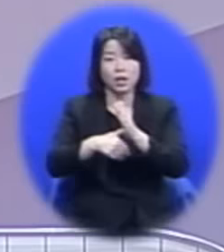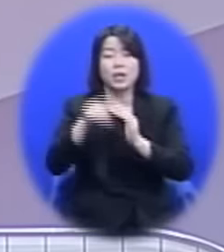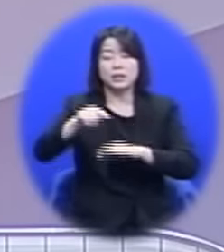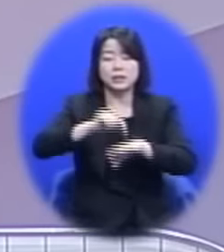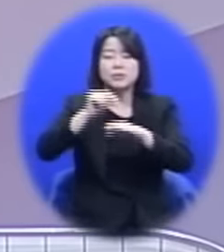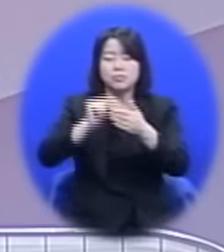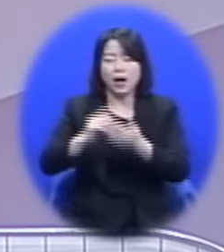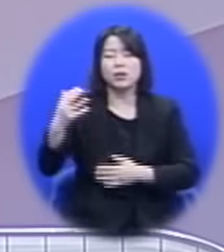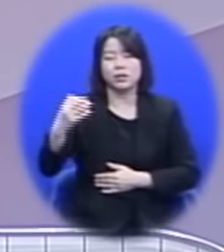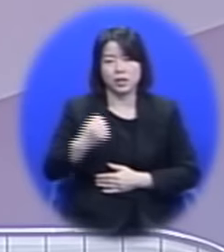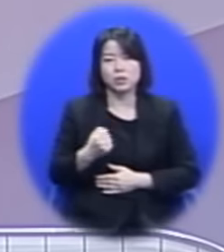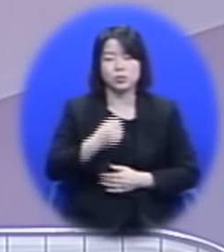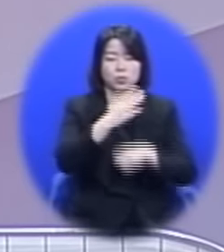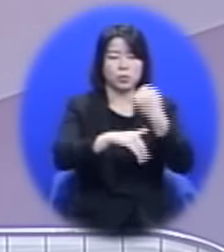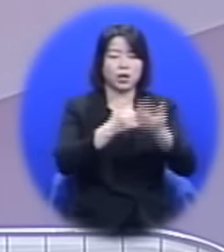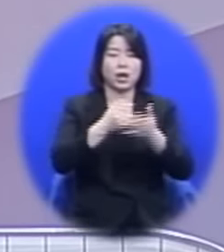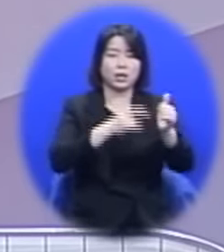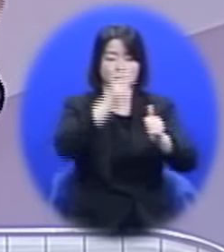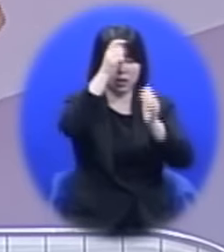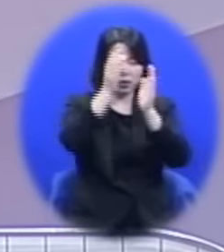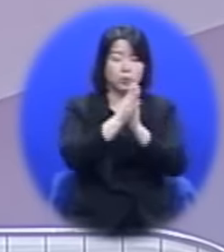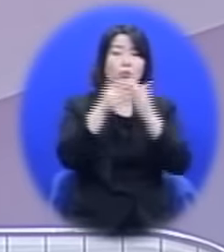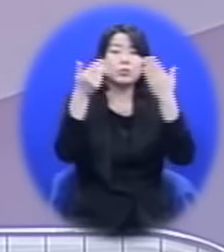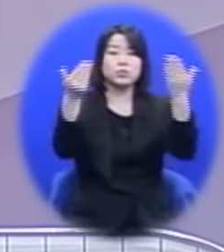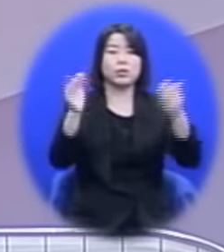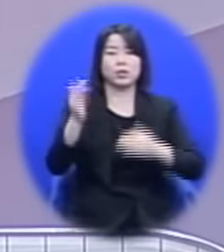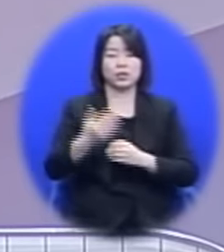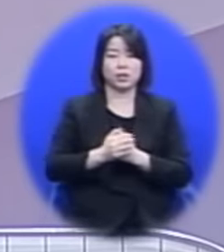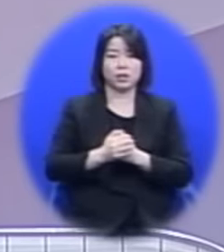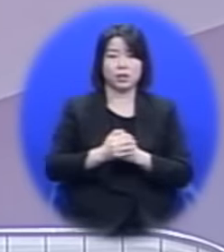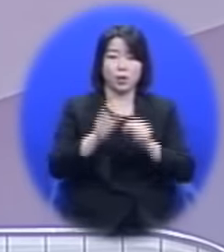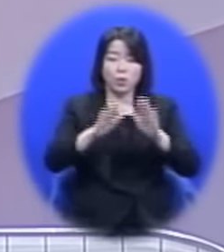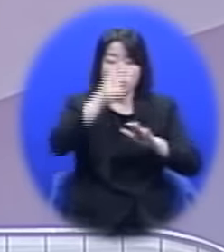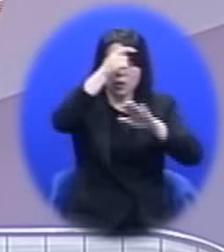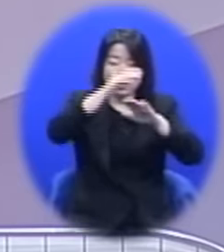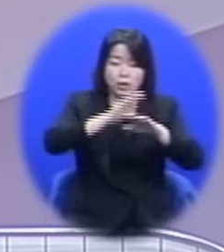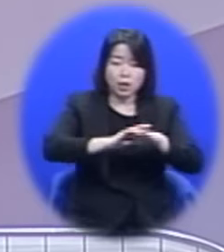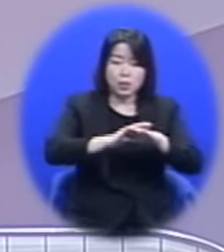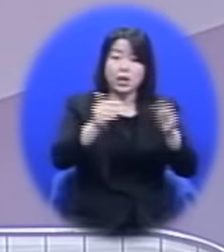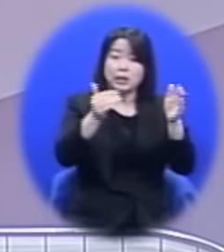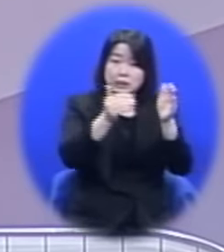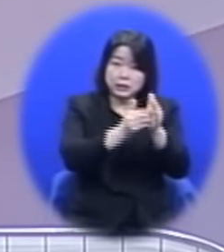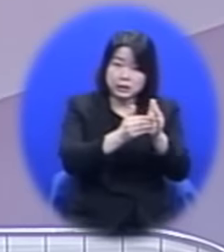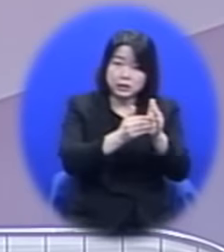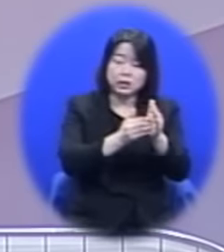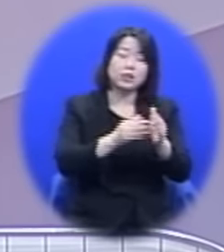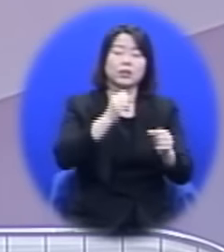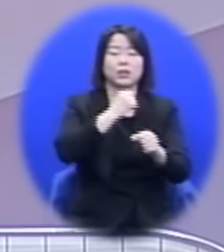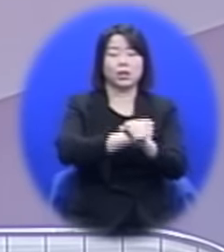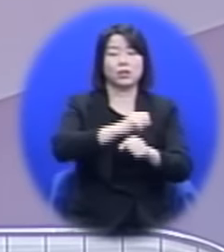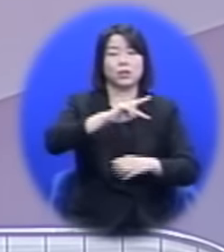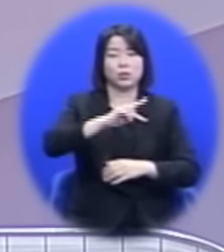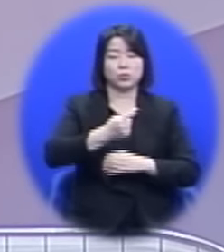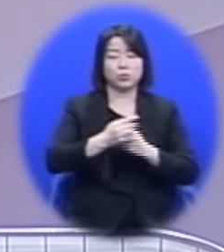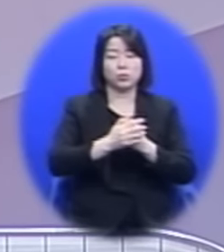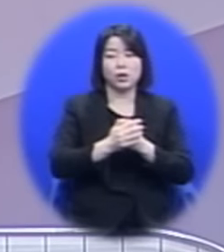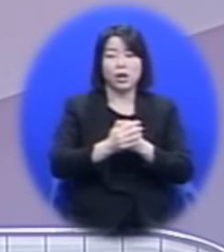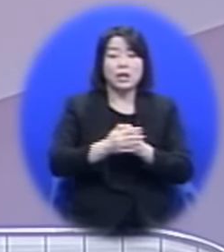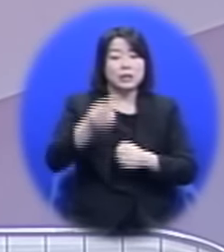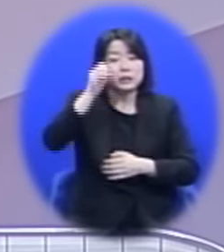되는 겁니다. 오늘도 예배 끝났다고 그냥 일어나서 가면 안 됩니다.